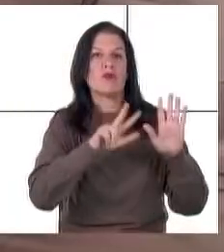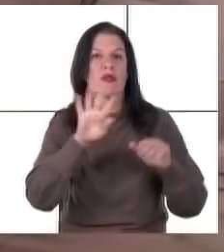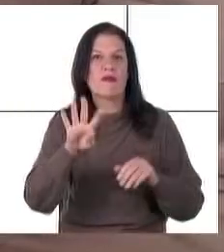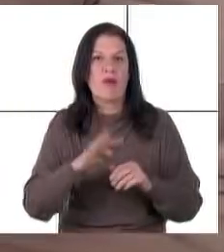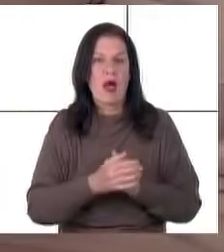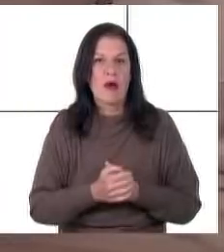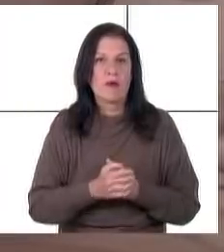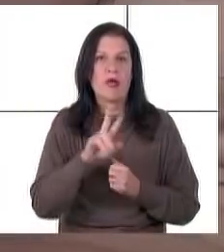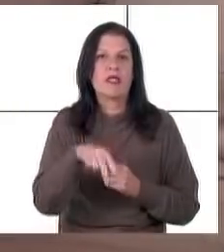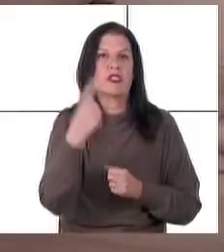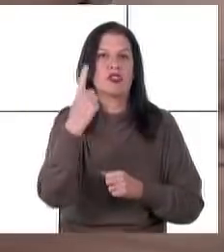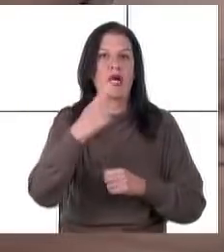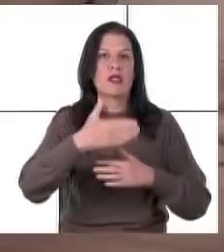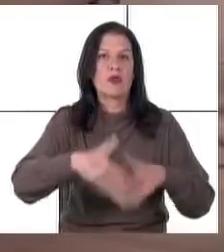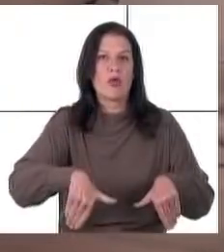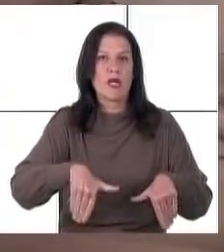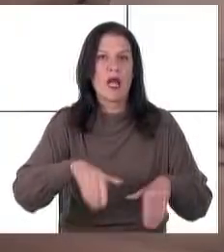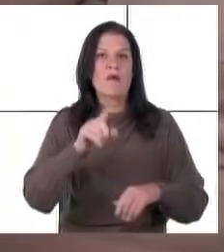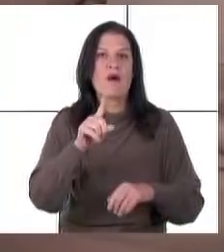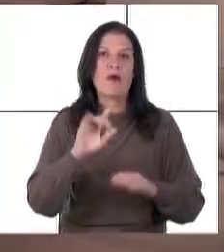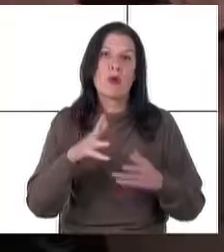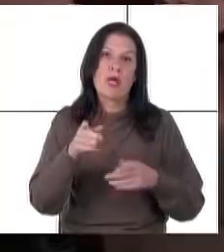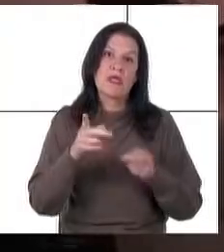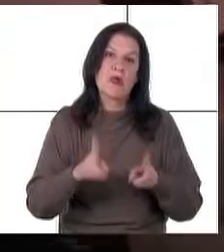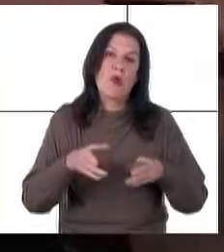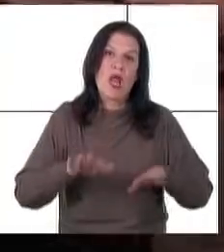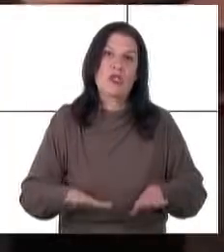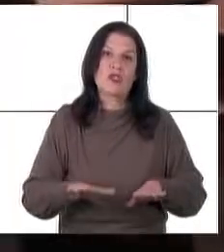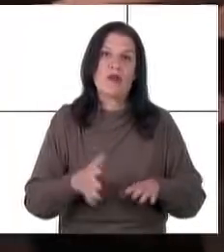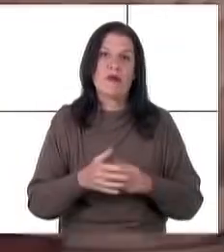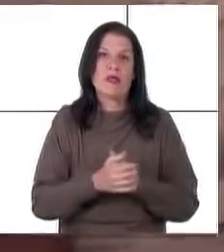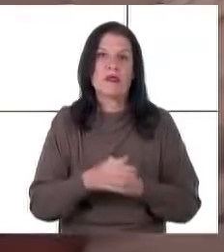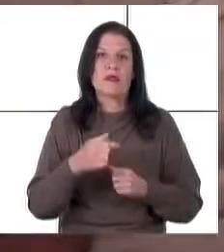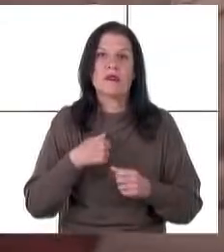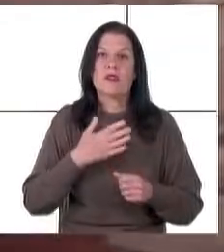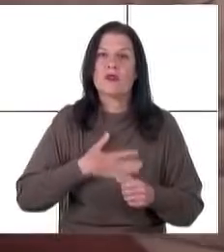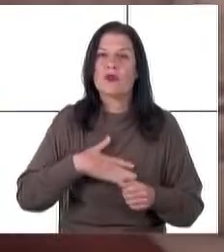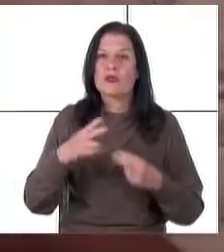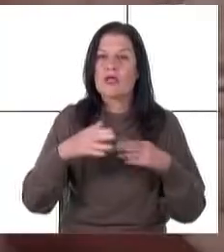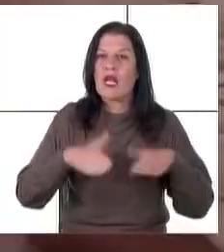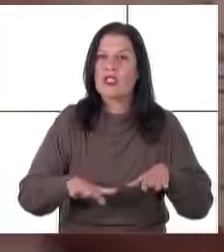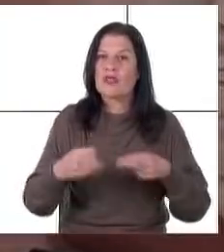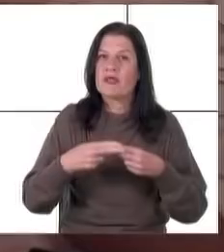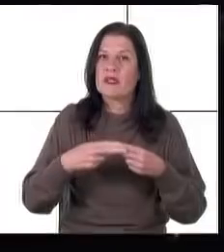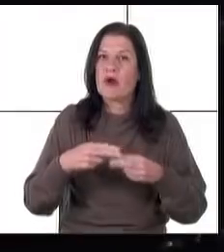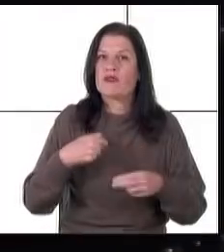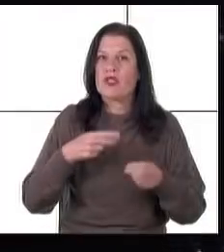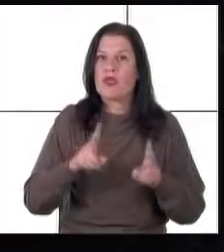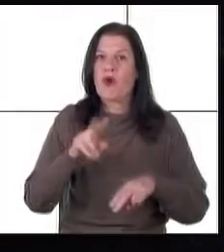אחת קטועת רגליים, אבל היא יכולה להיות תשובה, כמו שהיא בשגרה. אני רוצה לשבת קרוב אליהם, שאני יכול לראות את שניהם, ואני יכול גם לנטר אותם וגם לטפל